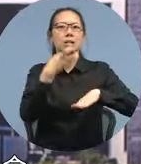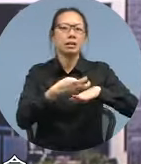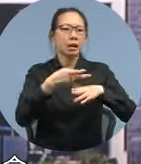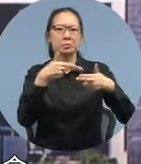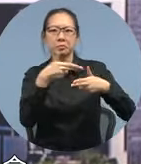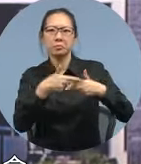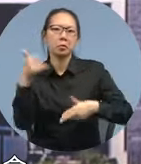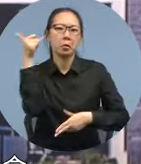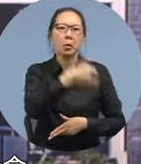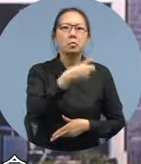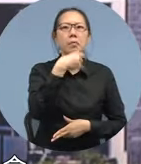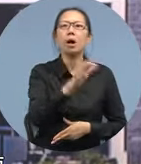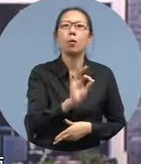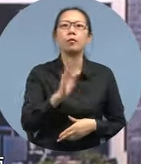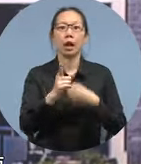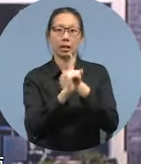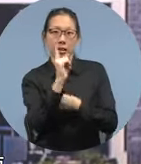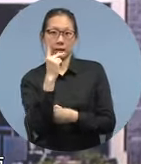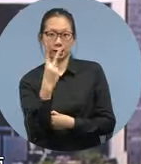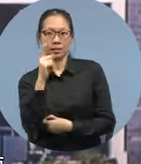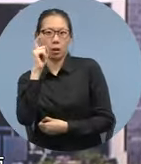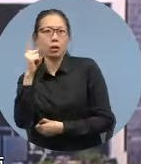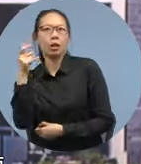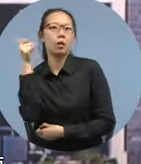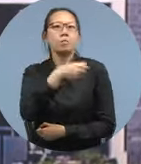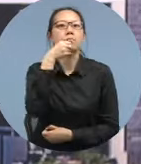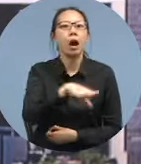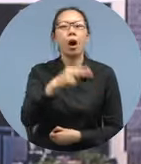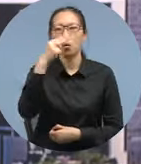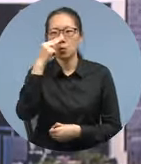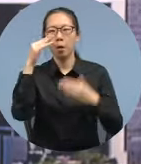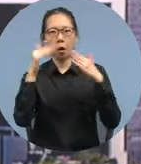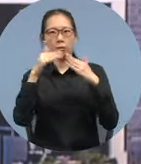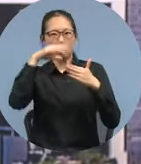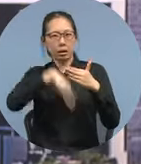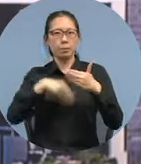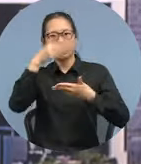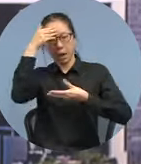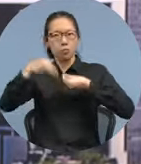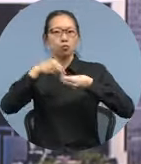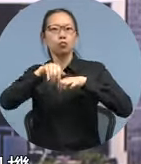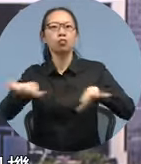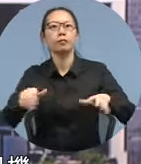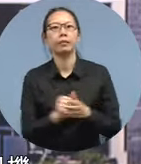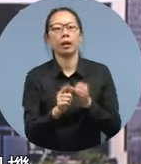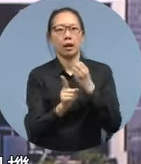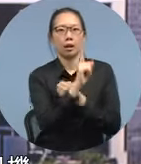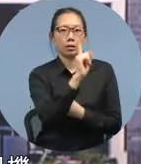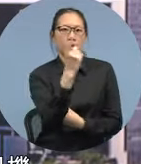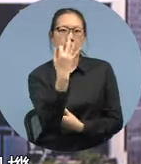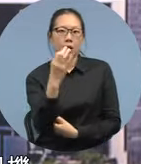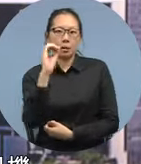嗰間賓記嘅一個粥面鋪，不過1291就去過啦。咁應該都係喺家居傳染嘅。1301